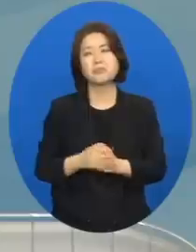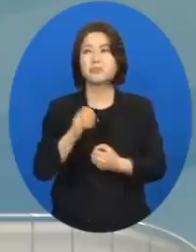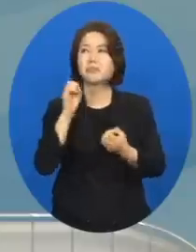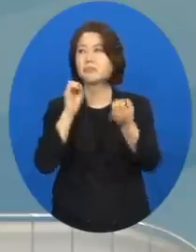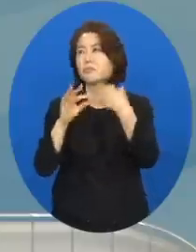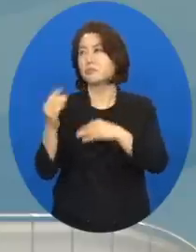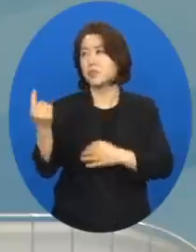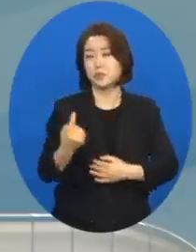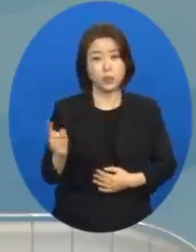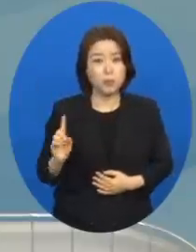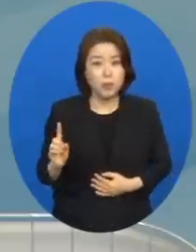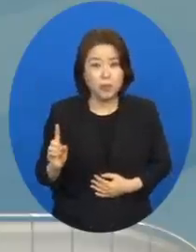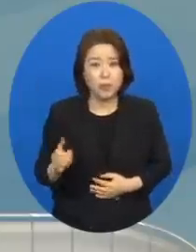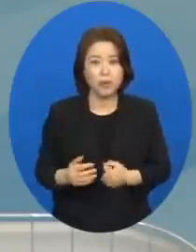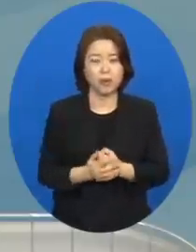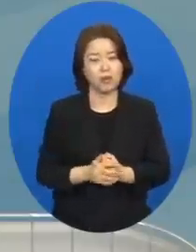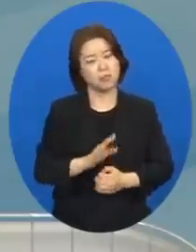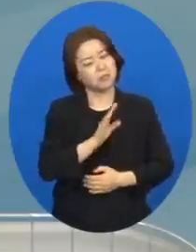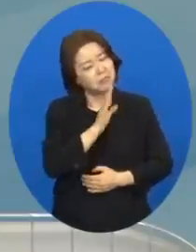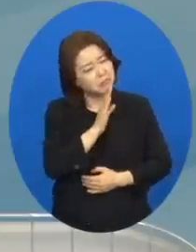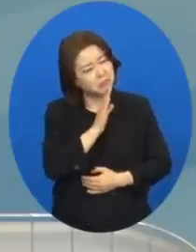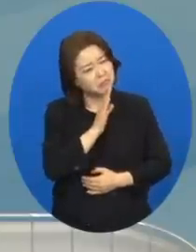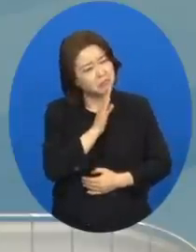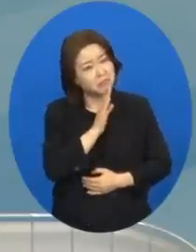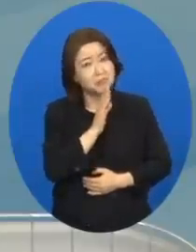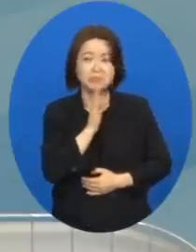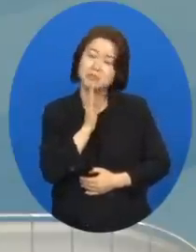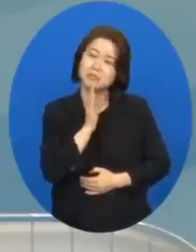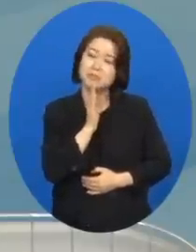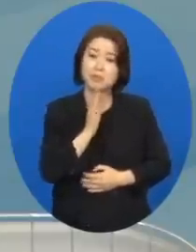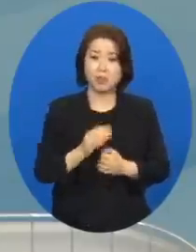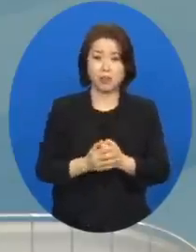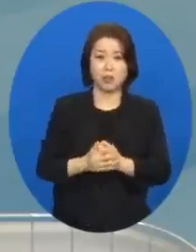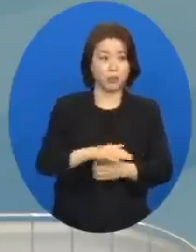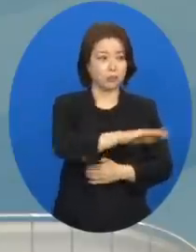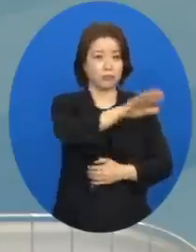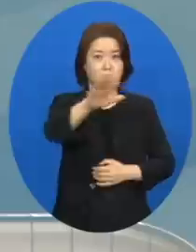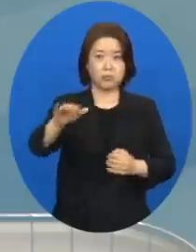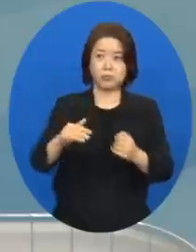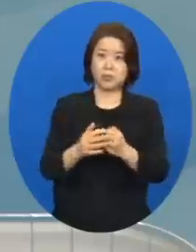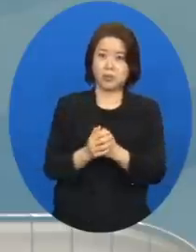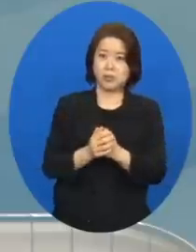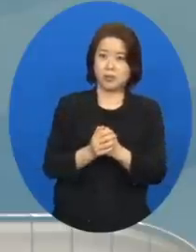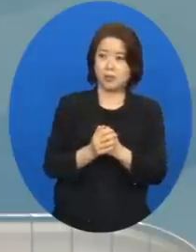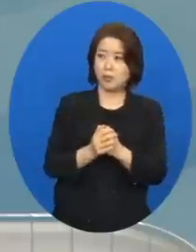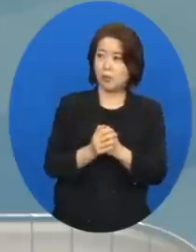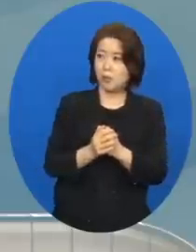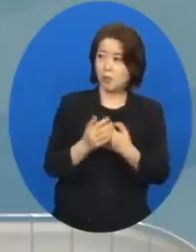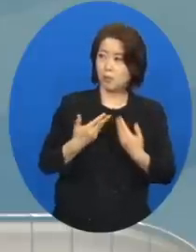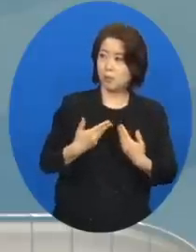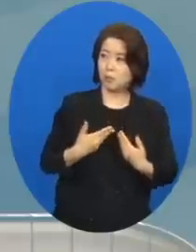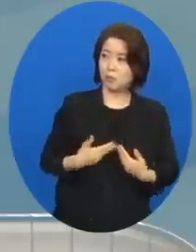하셨어요. 정말 그럴까요? 그래서 다들 그냥